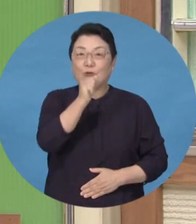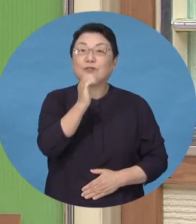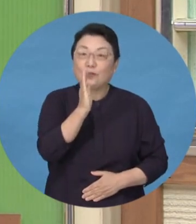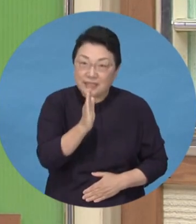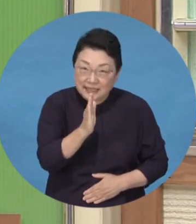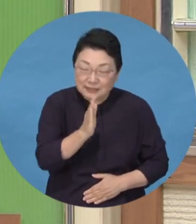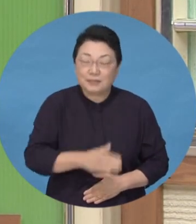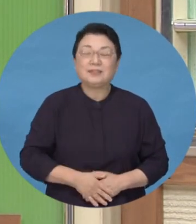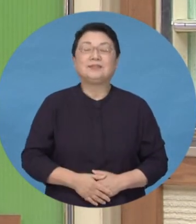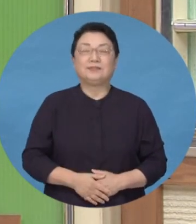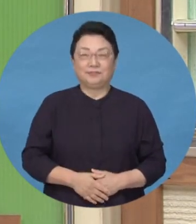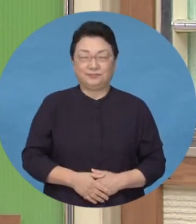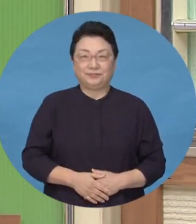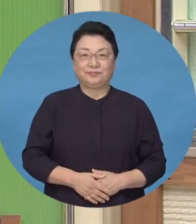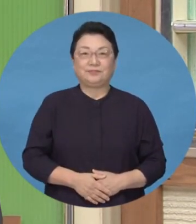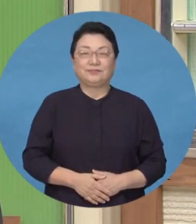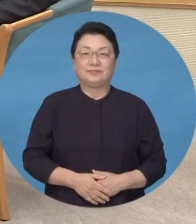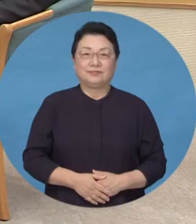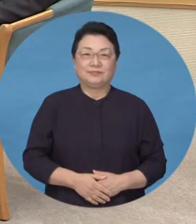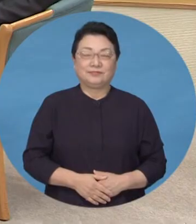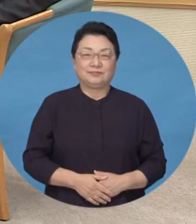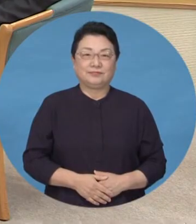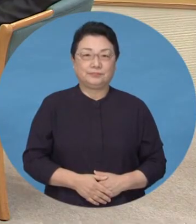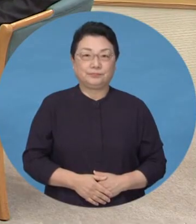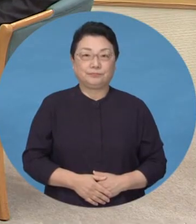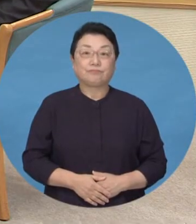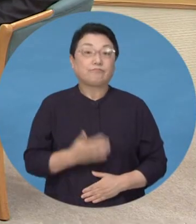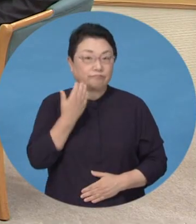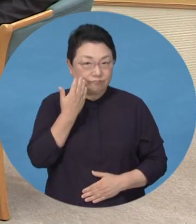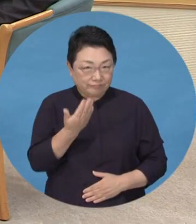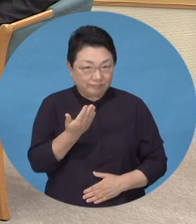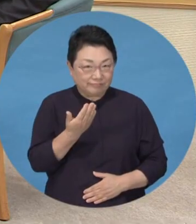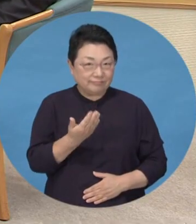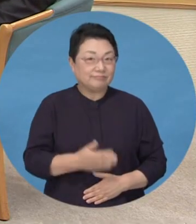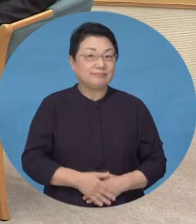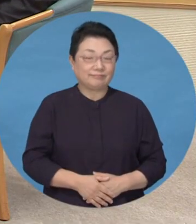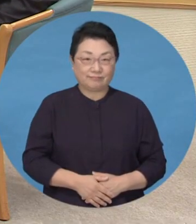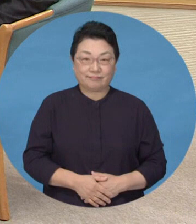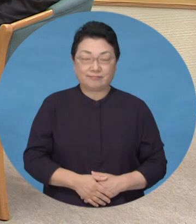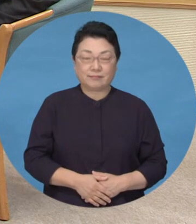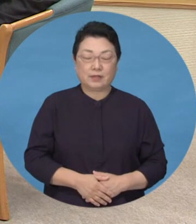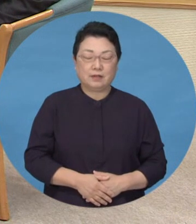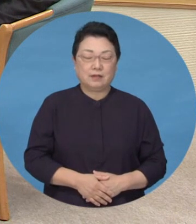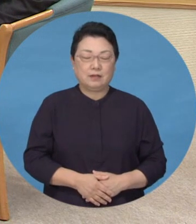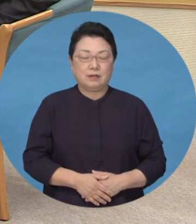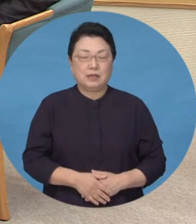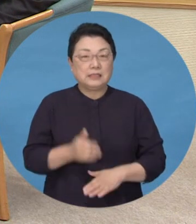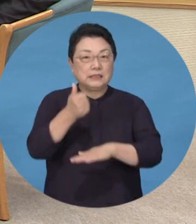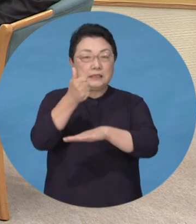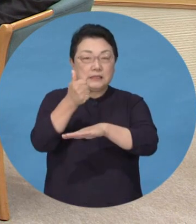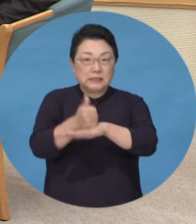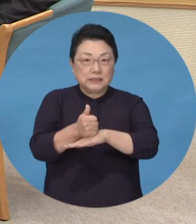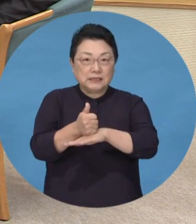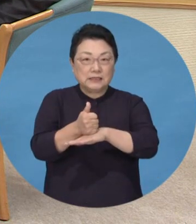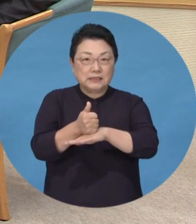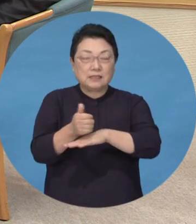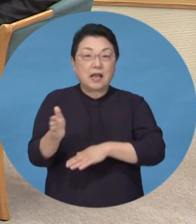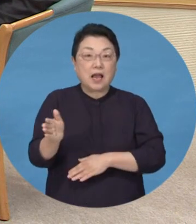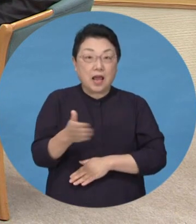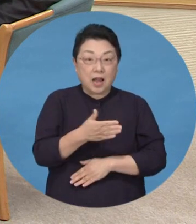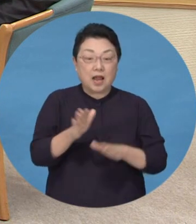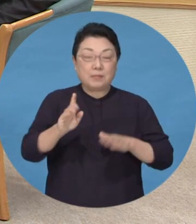願い致しましたしますよろしくお願いします早速お話を伺いていきたいんですがまず知事に就任されてから